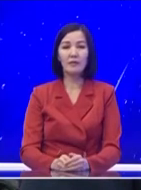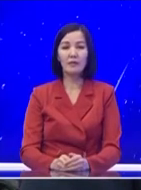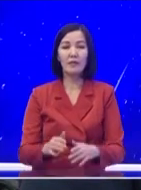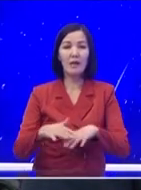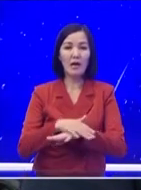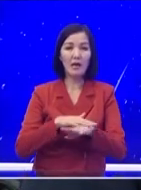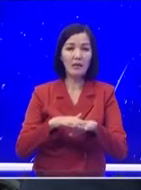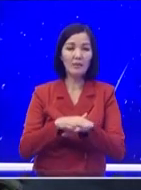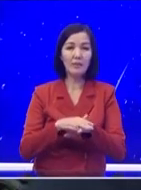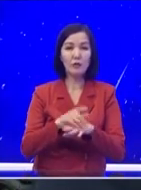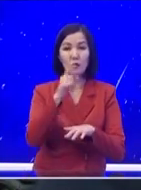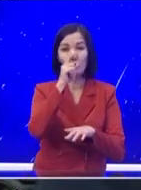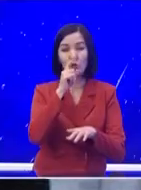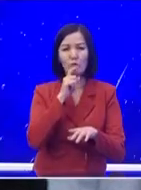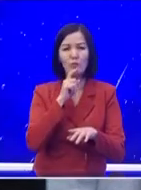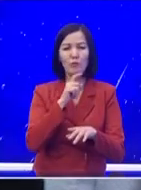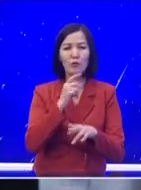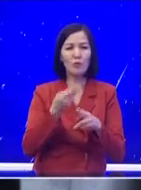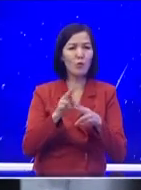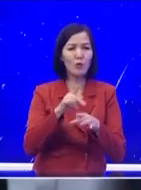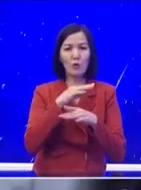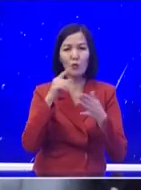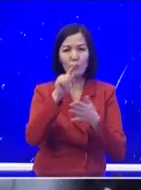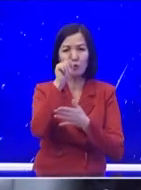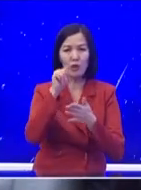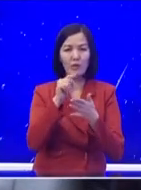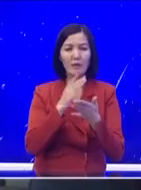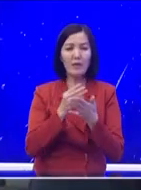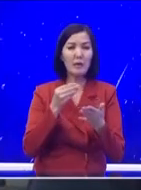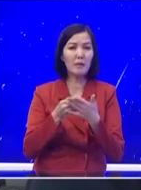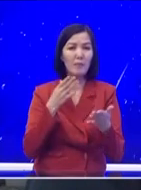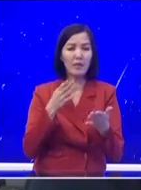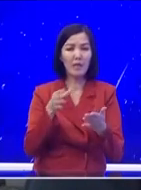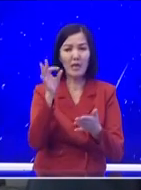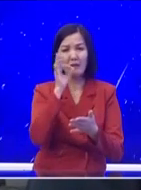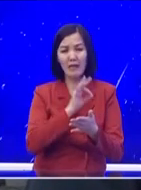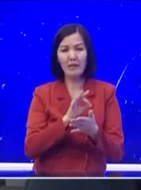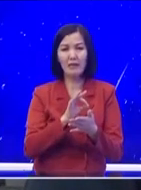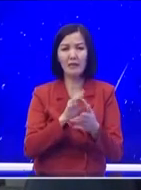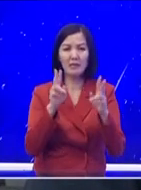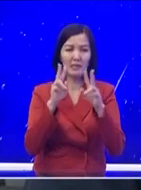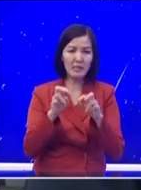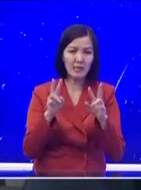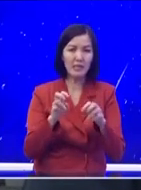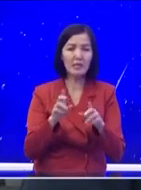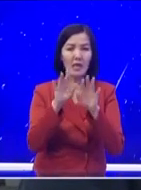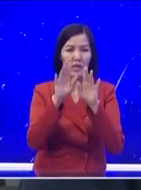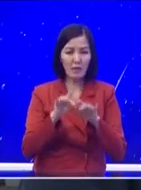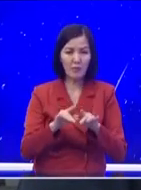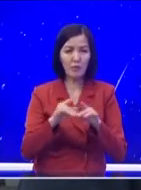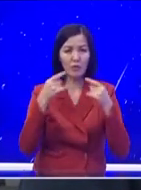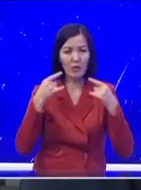Халқымыздың тарапынан кейбір түсініспеушілік жағдайлар көп сұрақтар келіп түсіп жатыр. Мынау қымбат тұратын исследование дейді, компьютерный